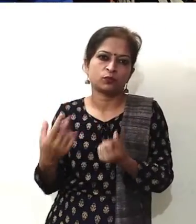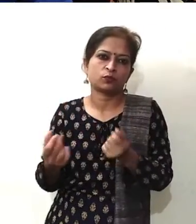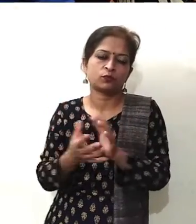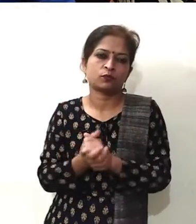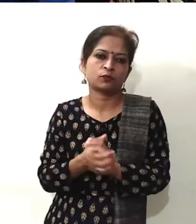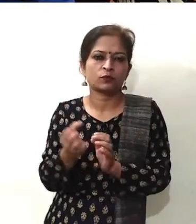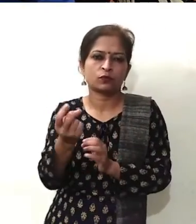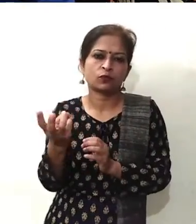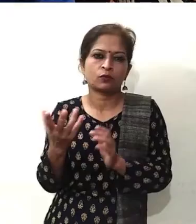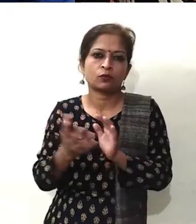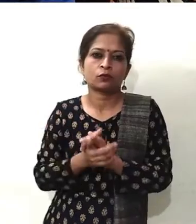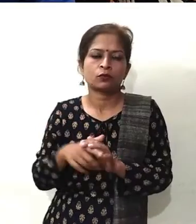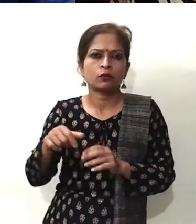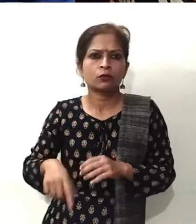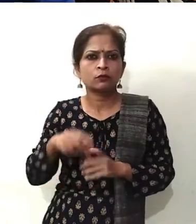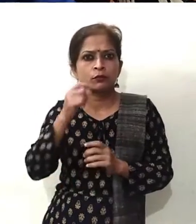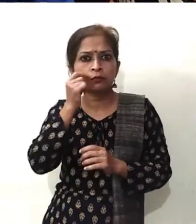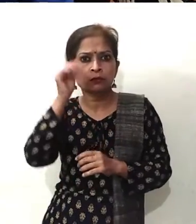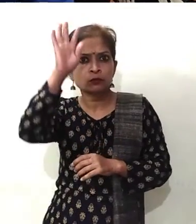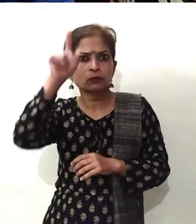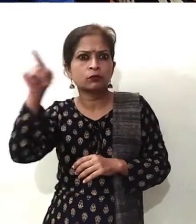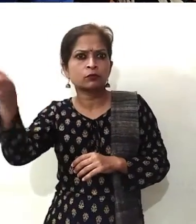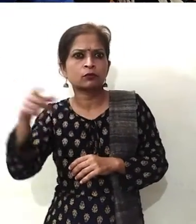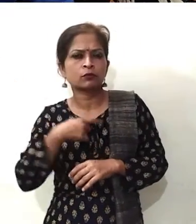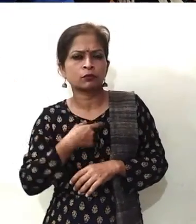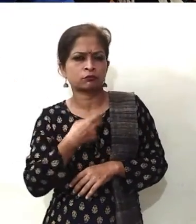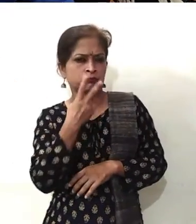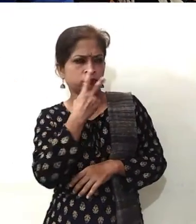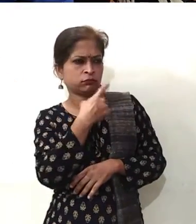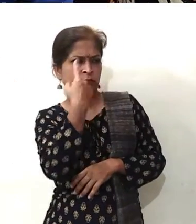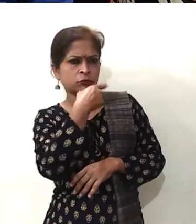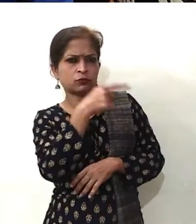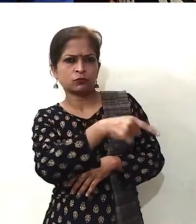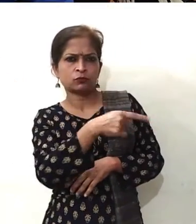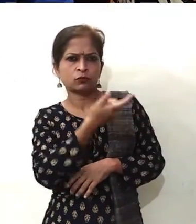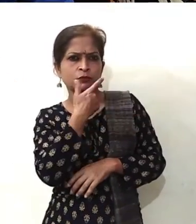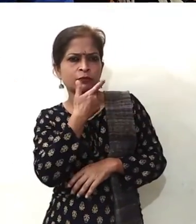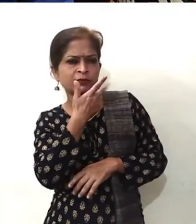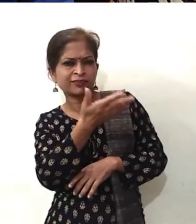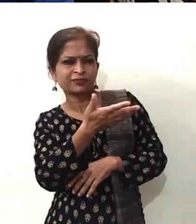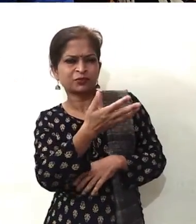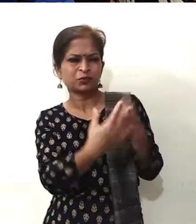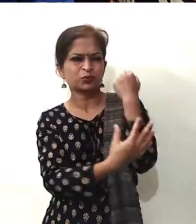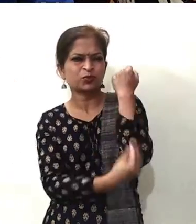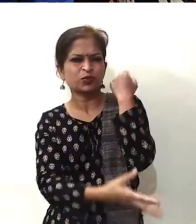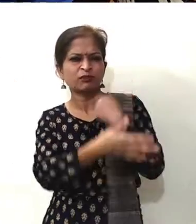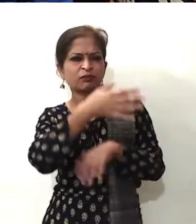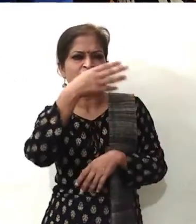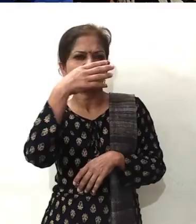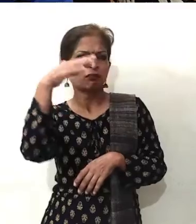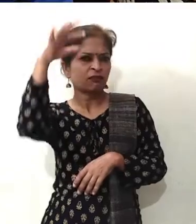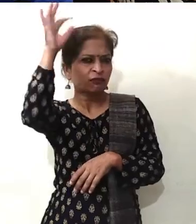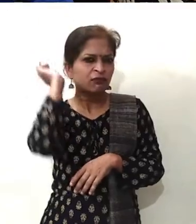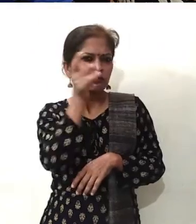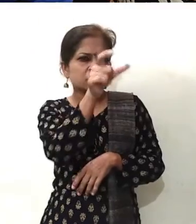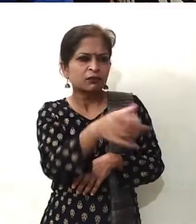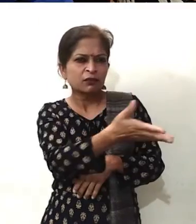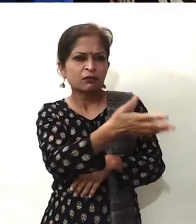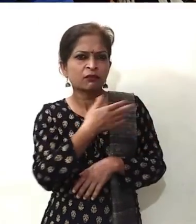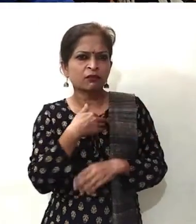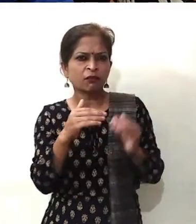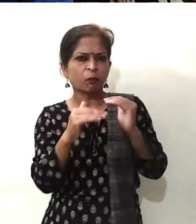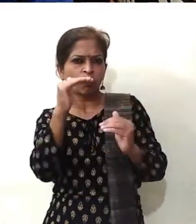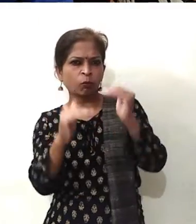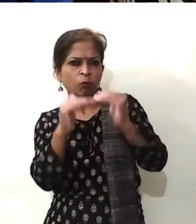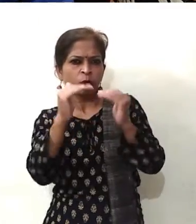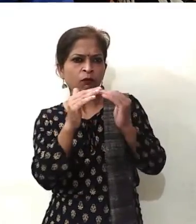तो द्रुपद उनको ना पहचानते हुए व्यंग किया और बोला कि रे दरिद्र ब्राह्मण, दोस्ती हमेशा बराबर वालों के साथ